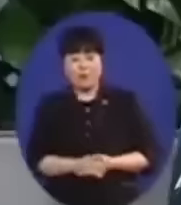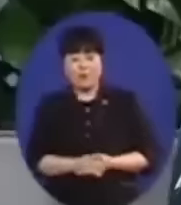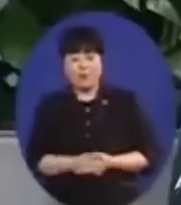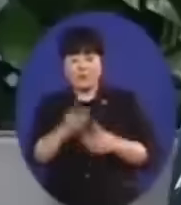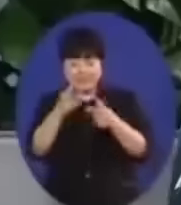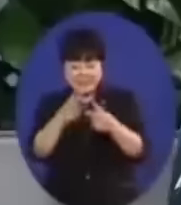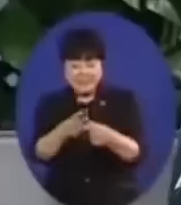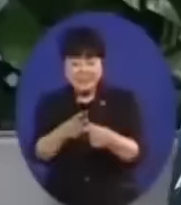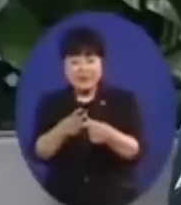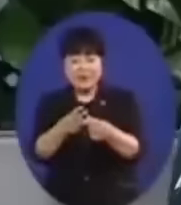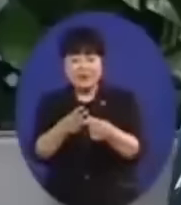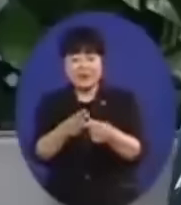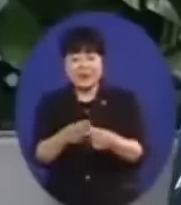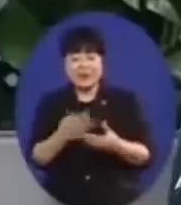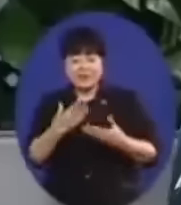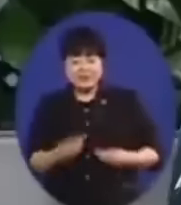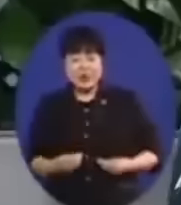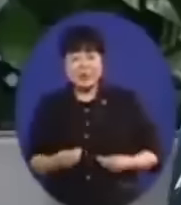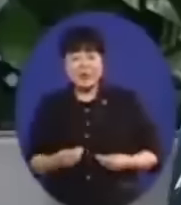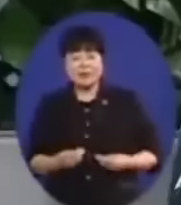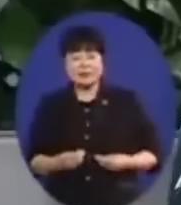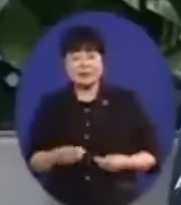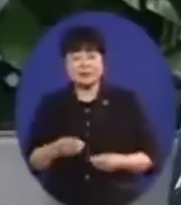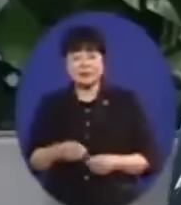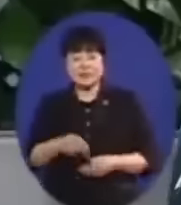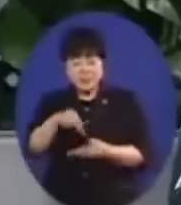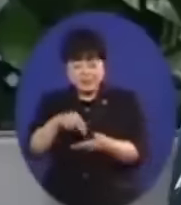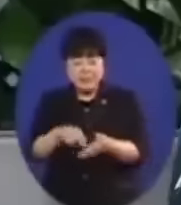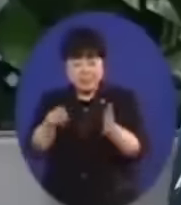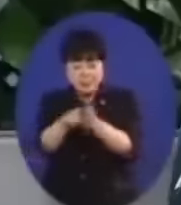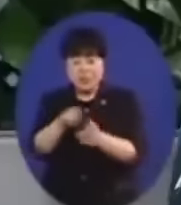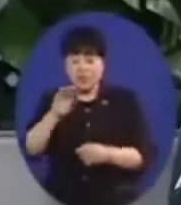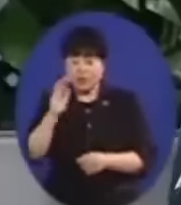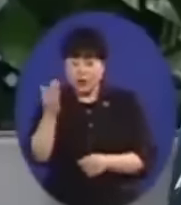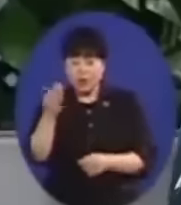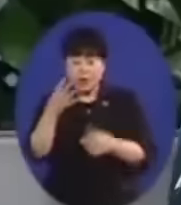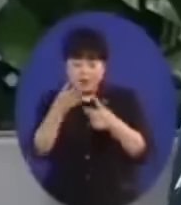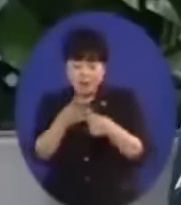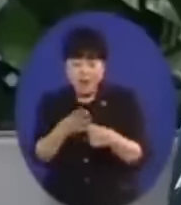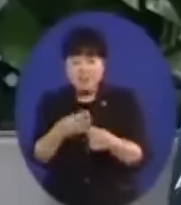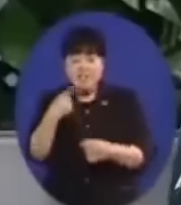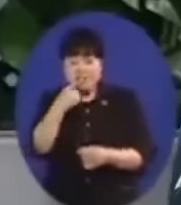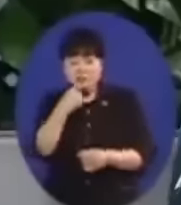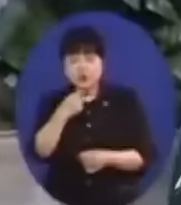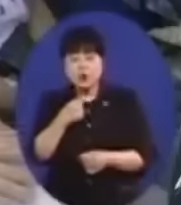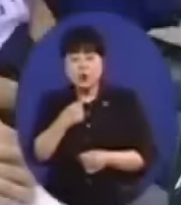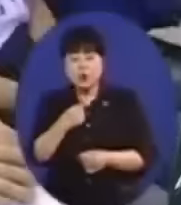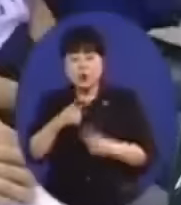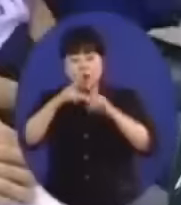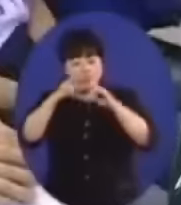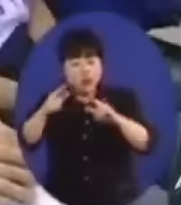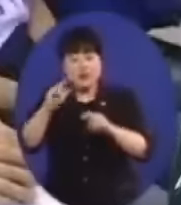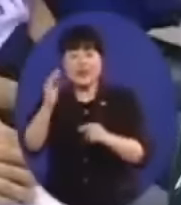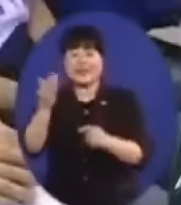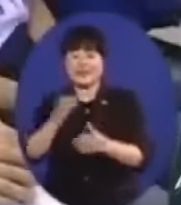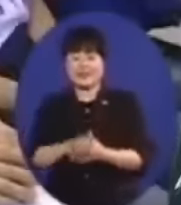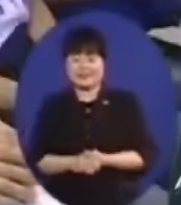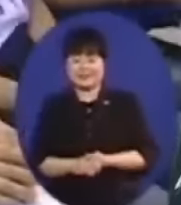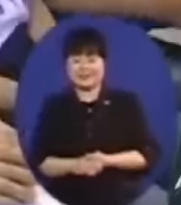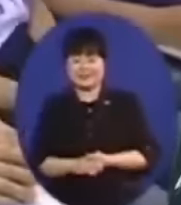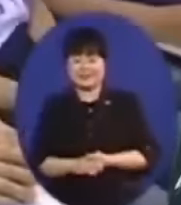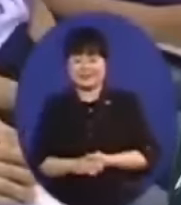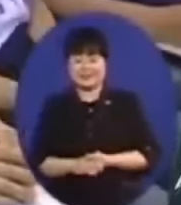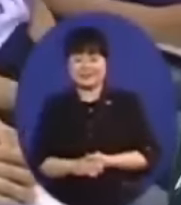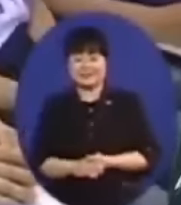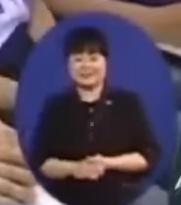셋째로 절망적인 상황이라도 믿어야 되고 넷째로 입술로 선언해야 되는 것입니다.